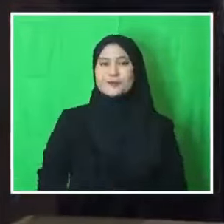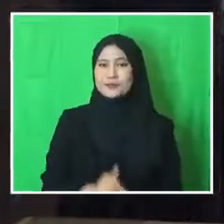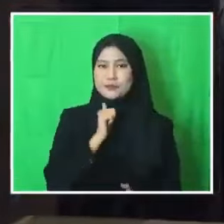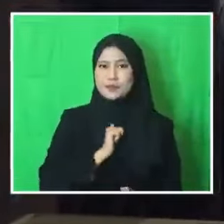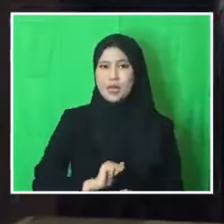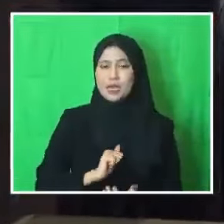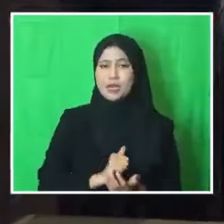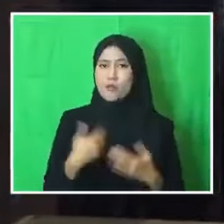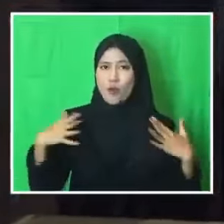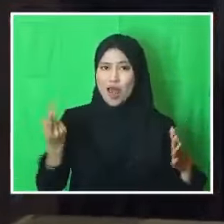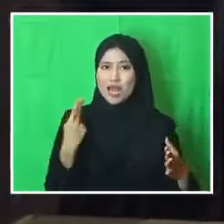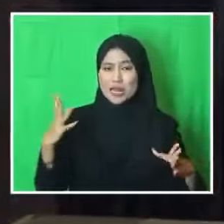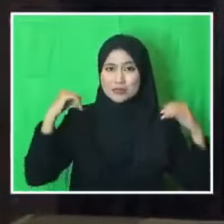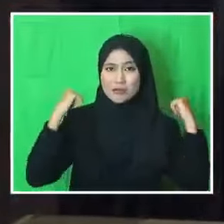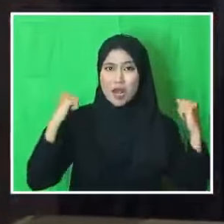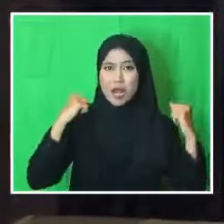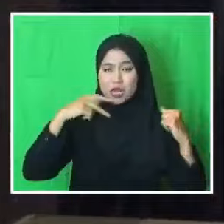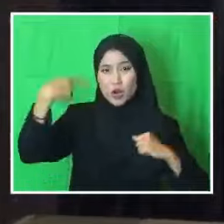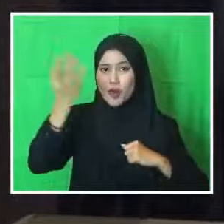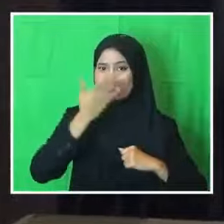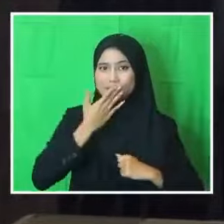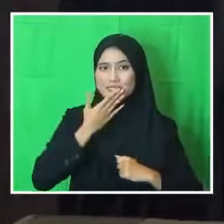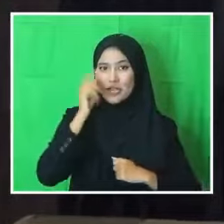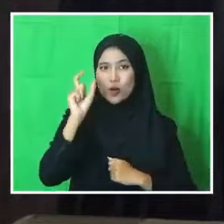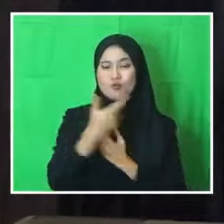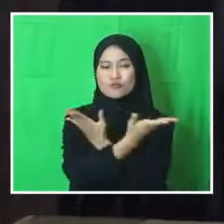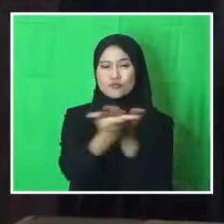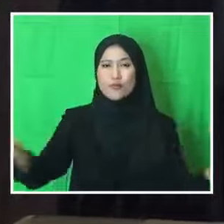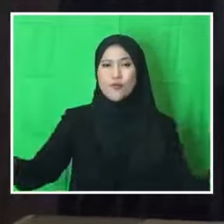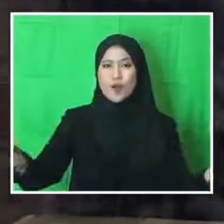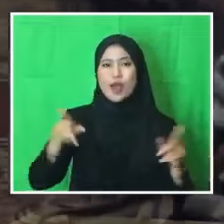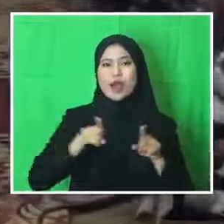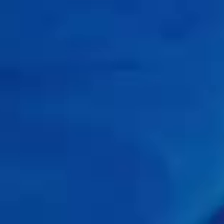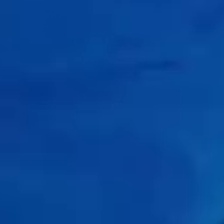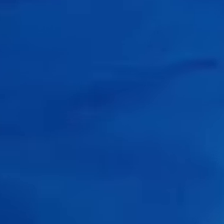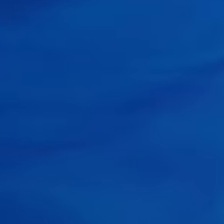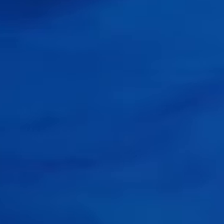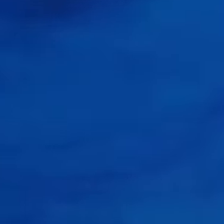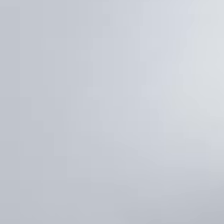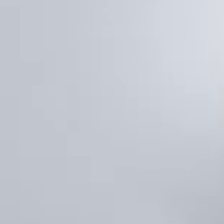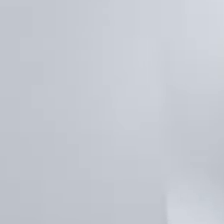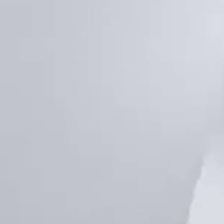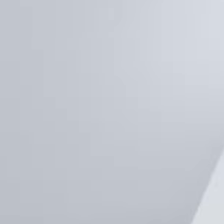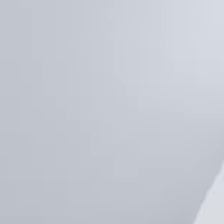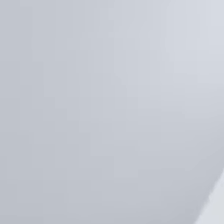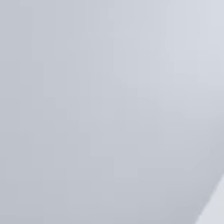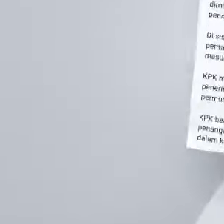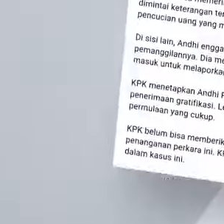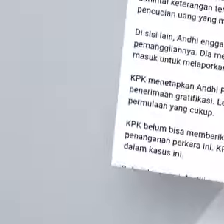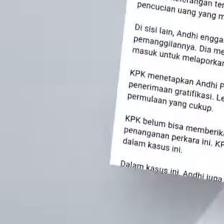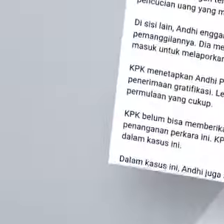hadirin boleh kita beri semangat yang luar biasa Untuk seluruh paslan jelajahi cara baru